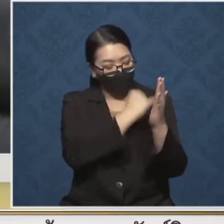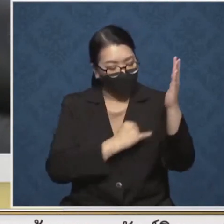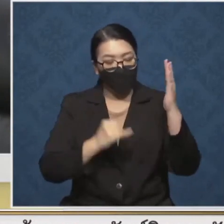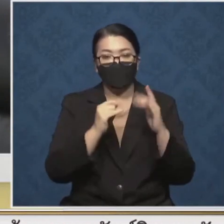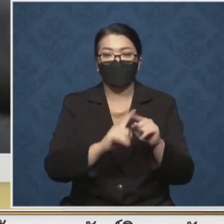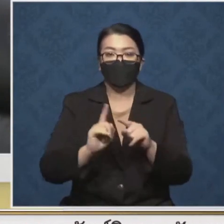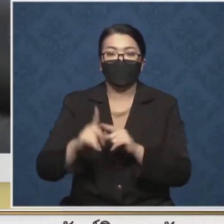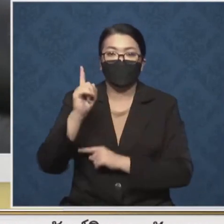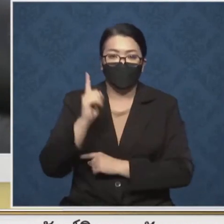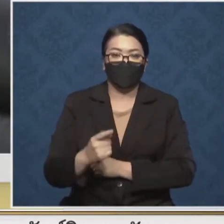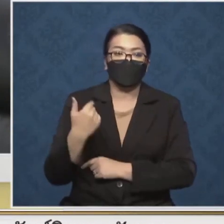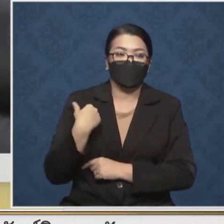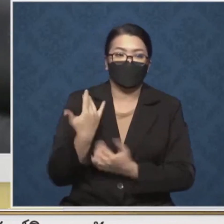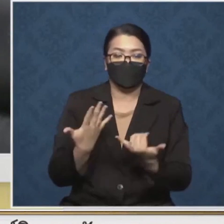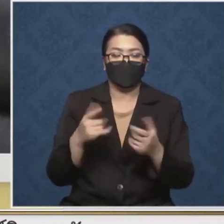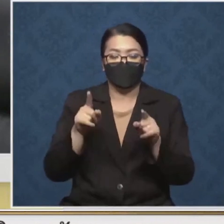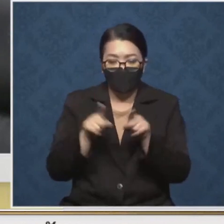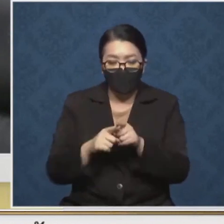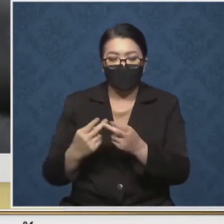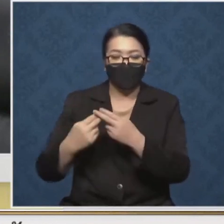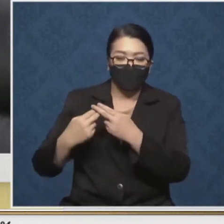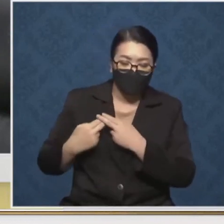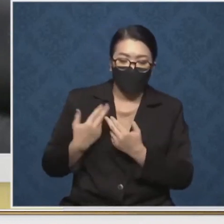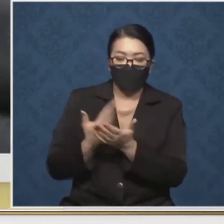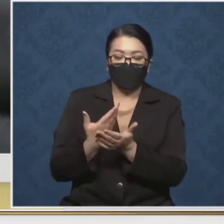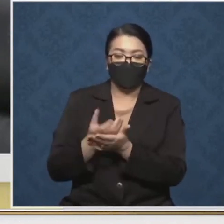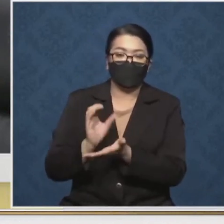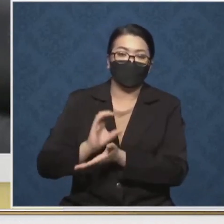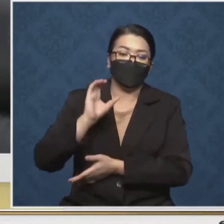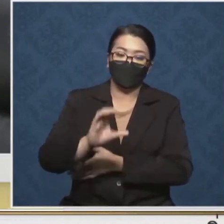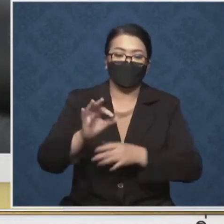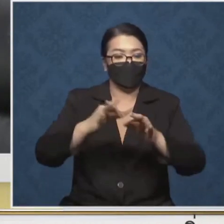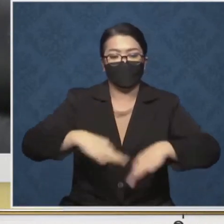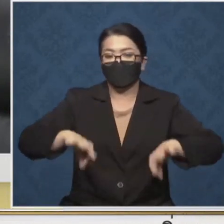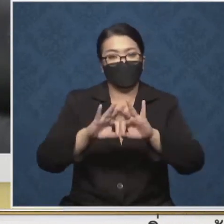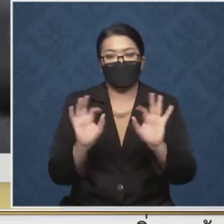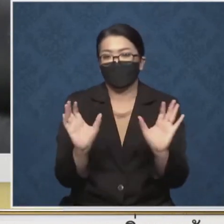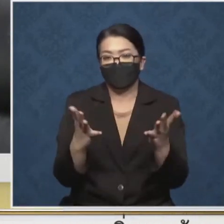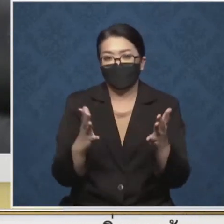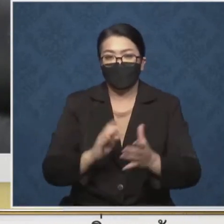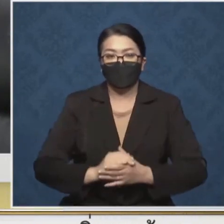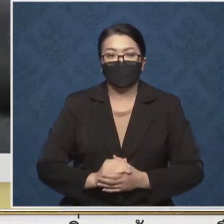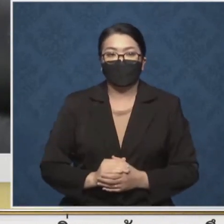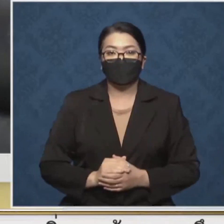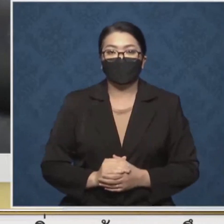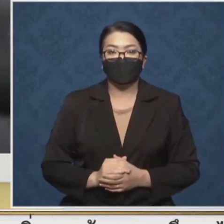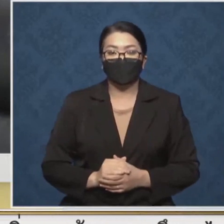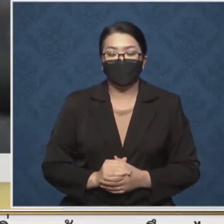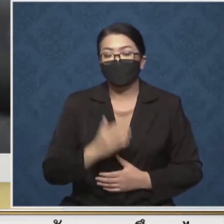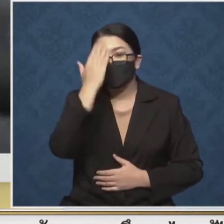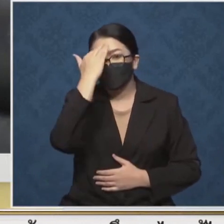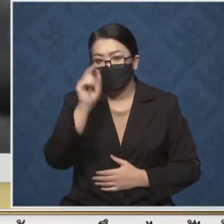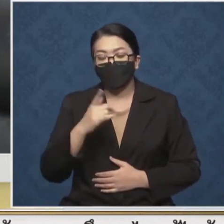ซึ่เรื่องนี้นะคะเป็นการสรางภาระให้กับนบประมาณแผนดนอย่มากมหาสารโดยไม่จำเป็นอย่ยิ่งเลยค่ะเพราะฉ